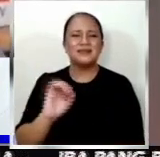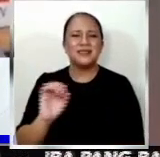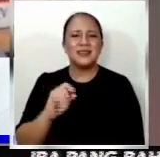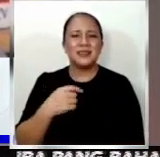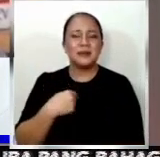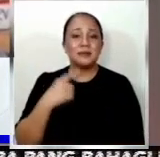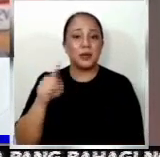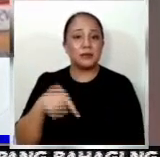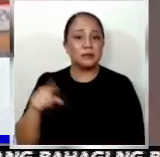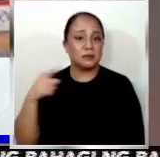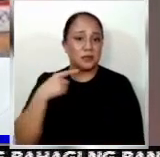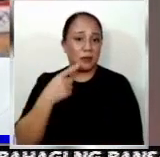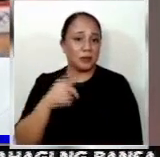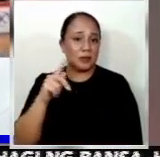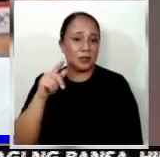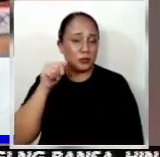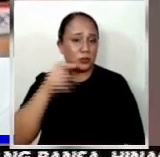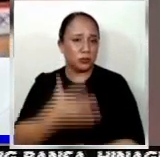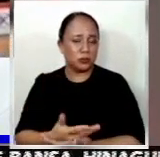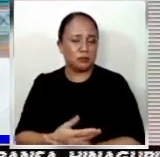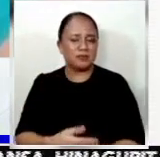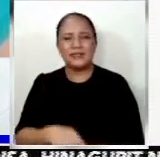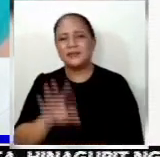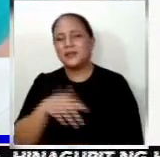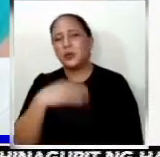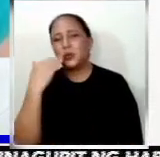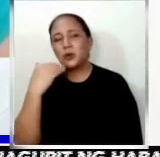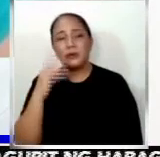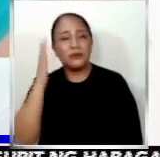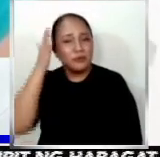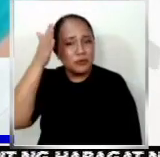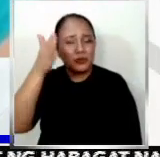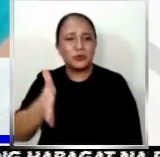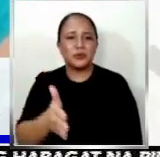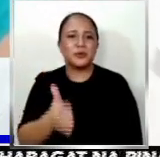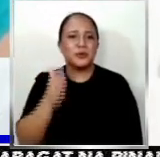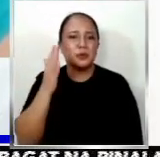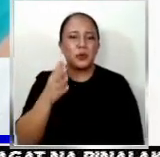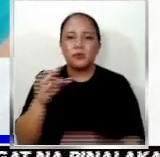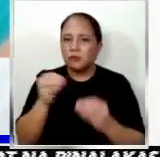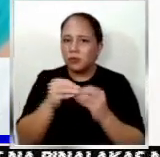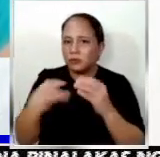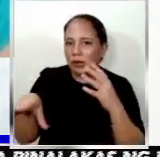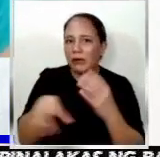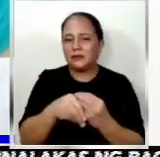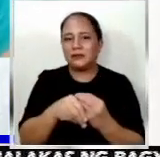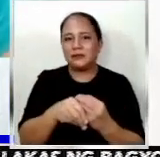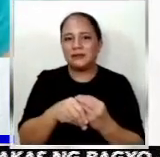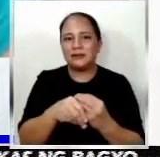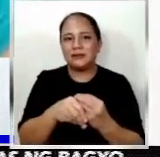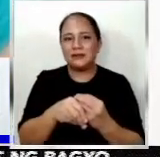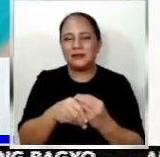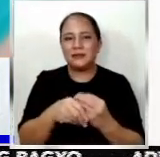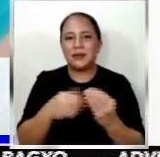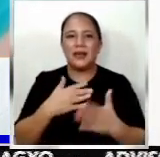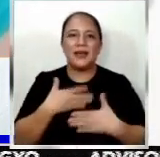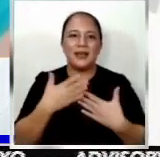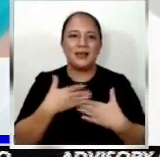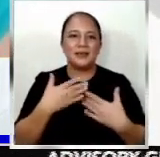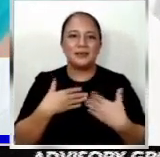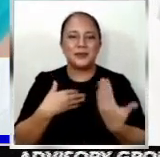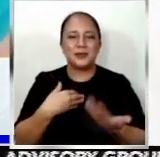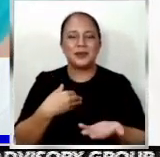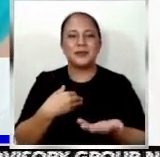Sen, kulang pa yan. In the future, mas madagdagan pa yung mga happy memories namin and